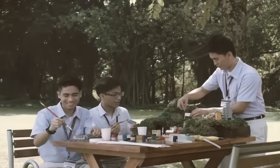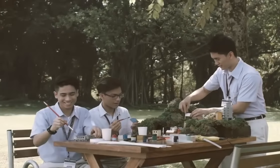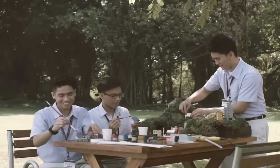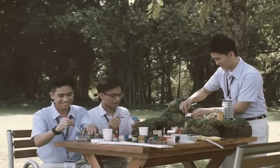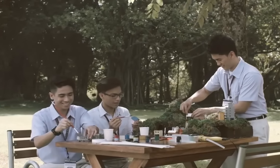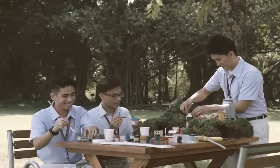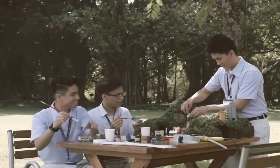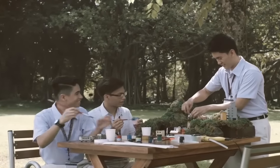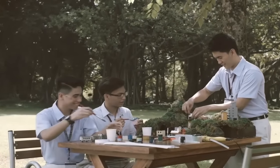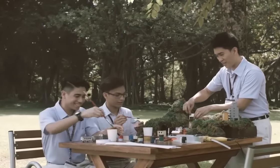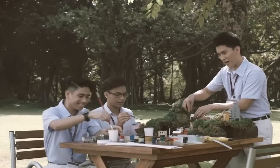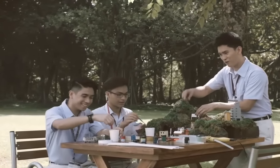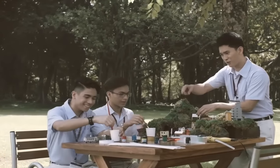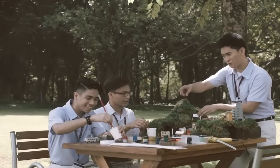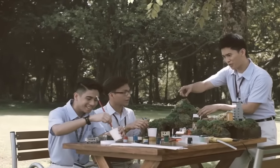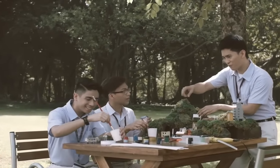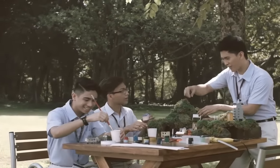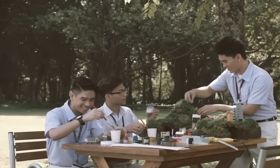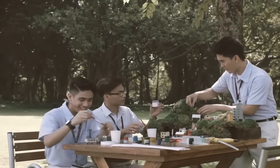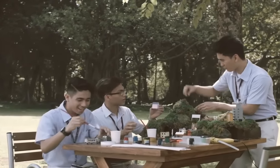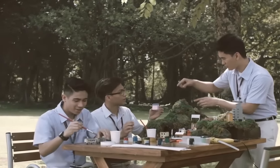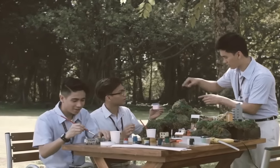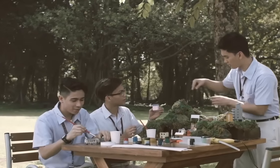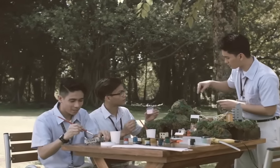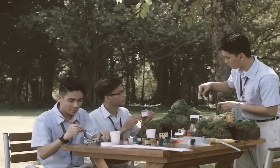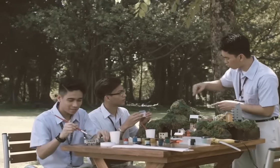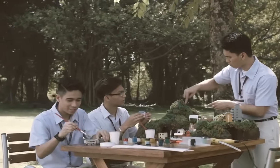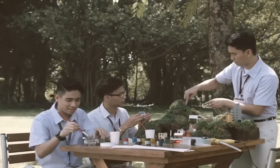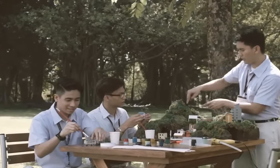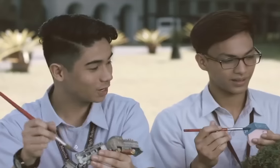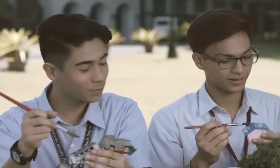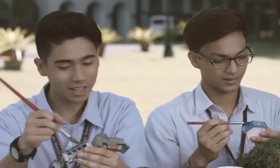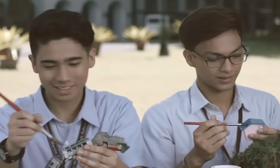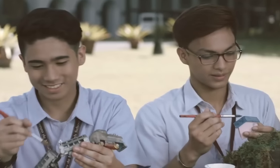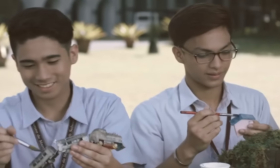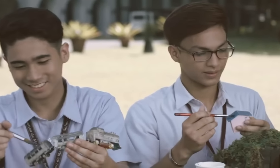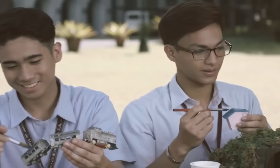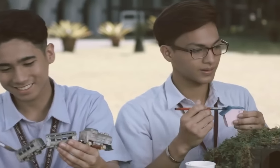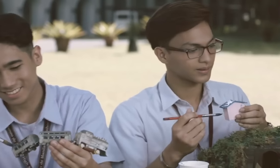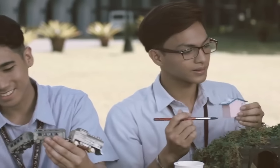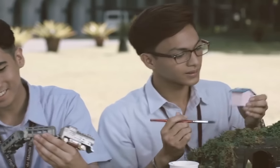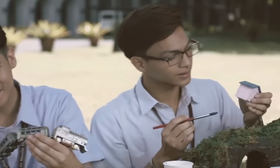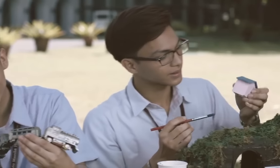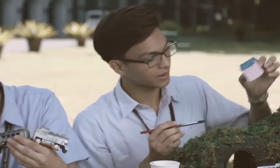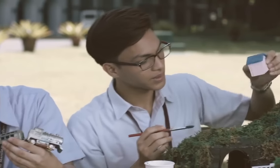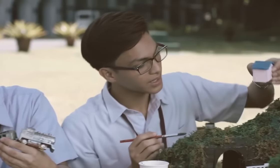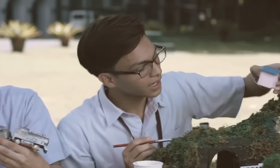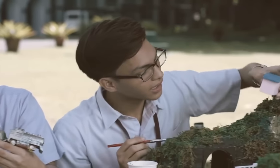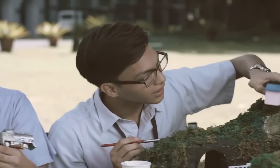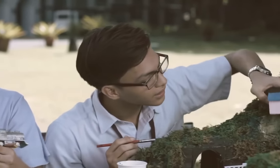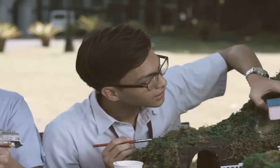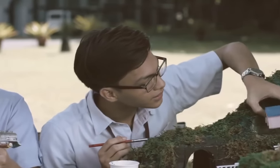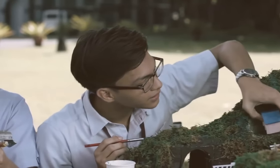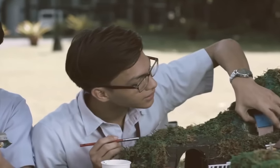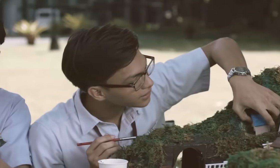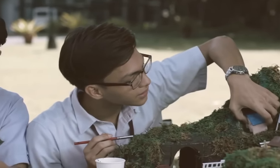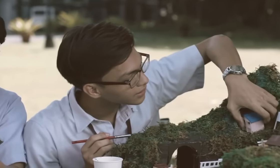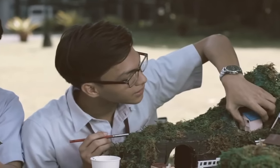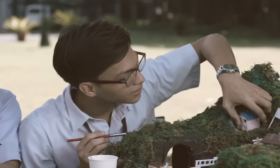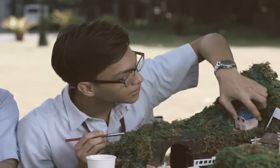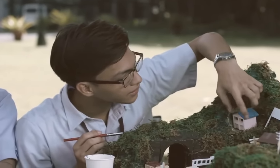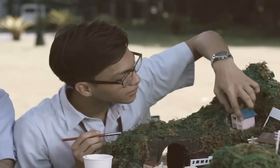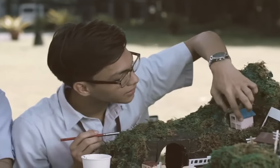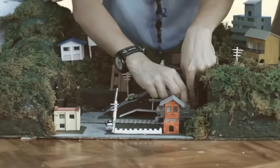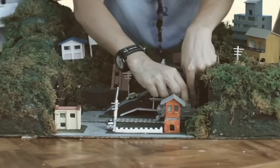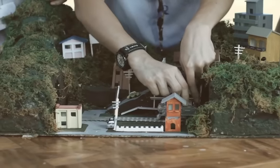Magkasama tayo sa pagsapit Nang